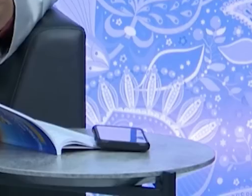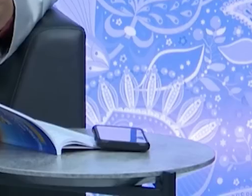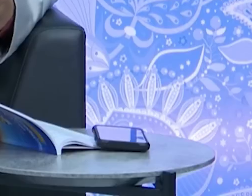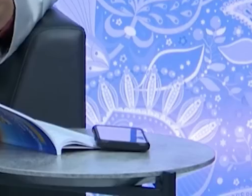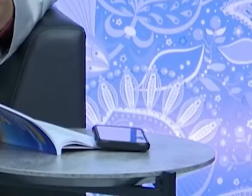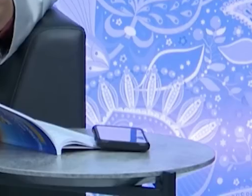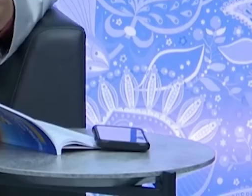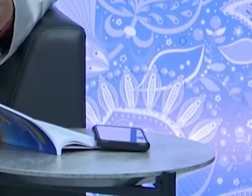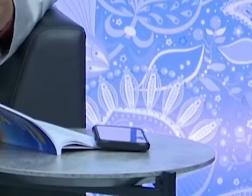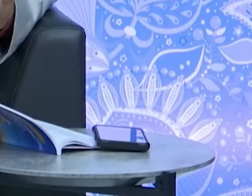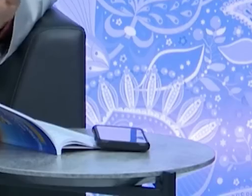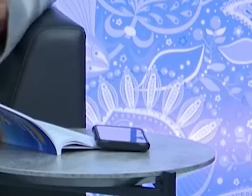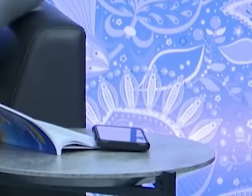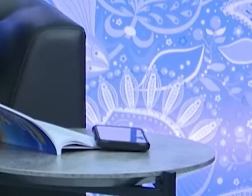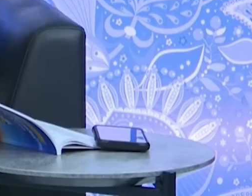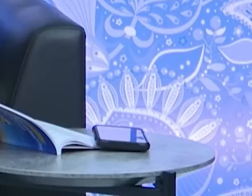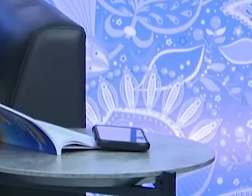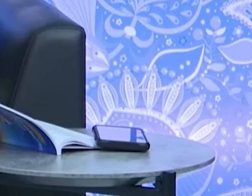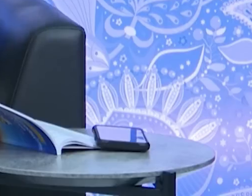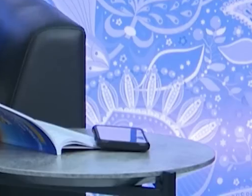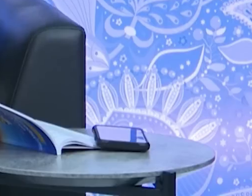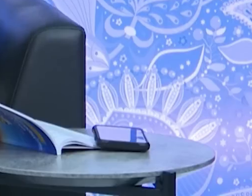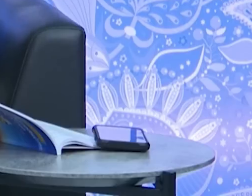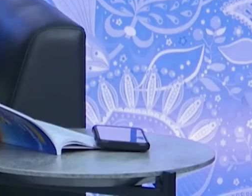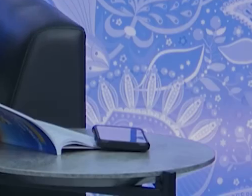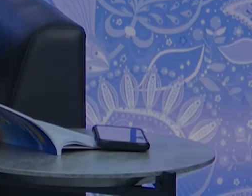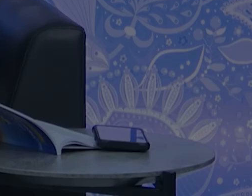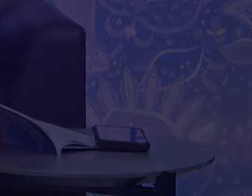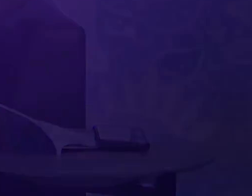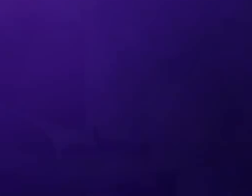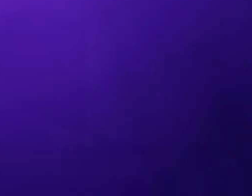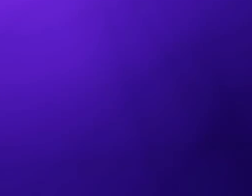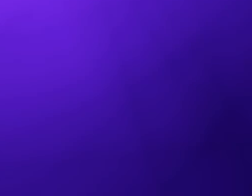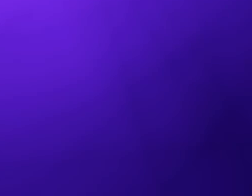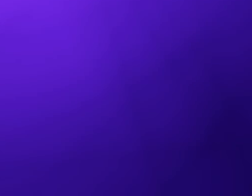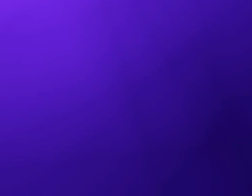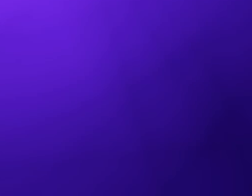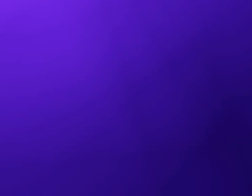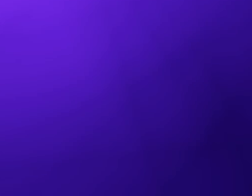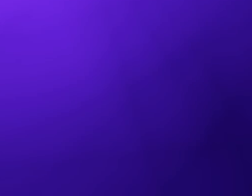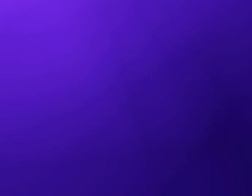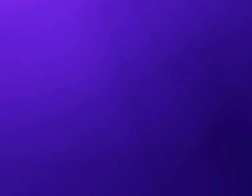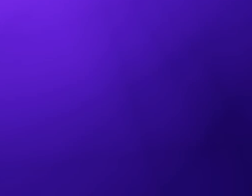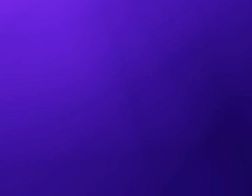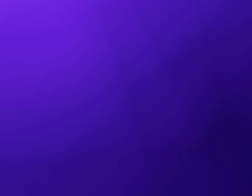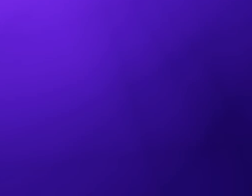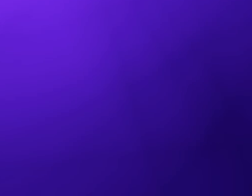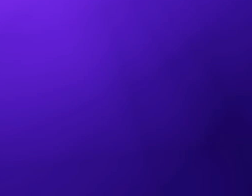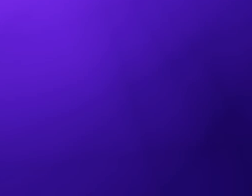dia bangun dan dia membacalah sedikit zikir-zikir yang mudah dibaca dan pahalanya besar.